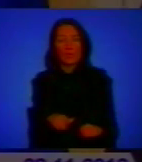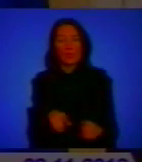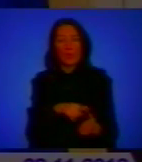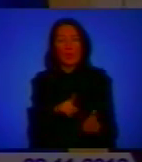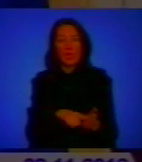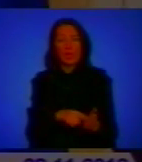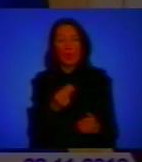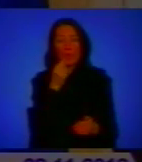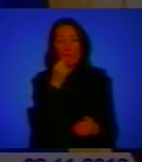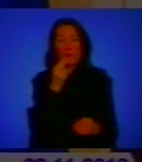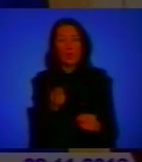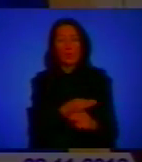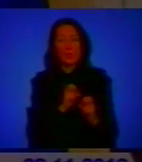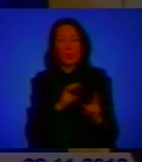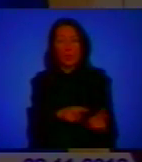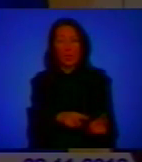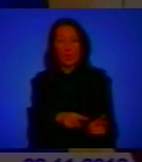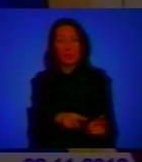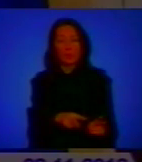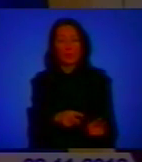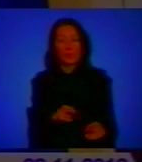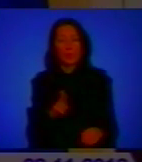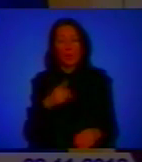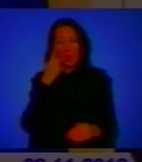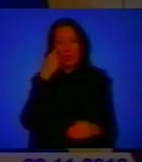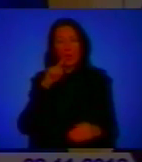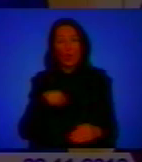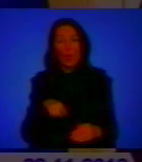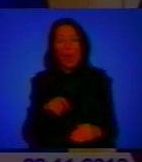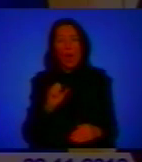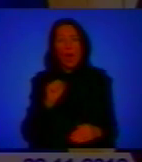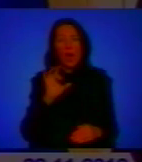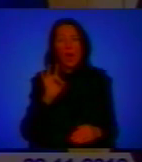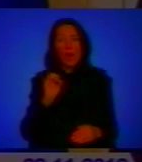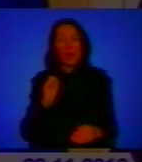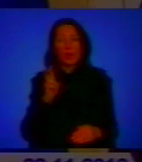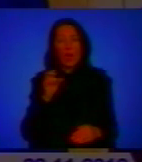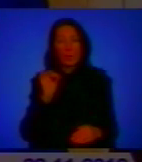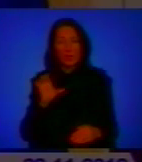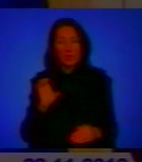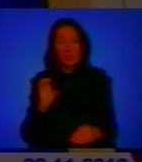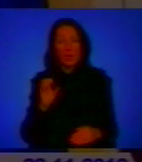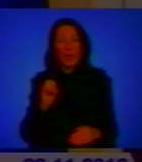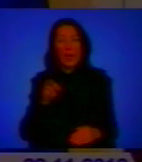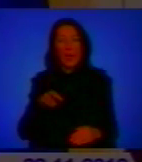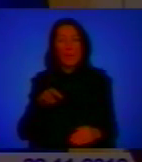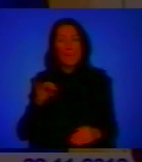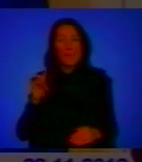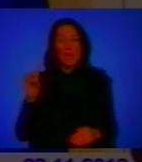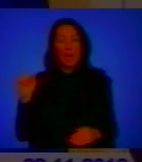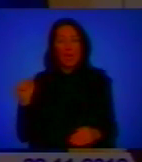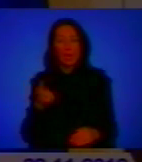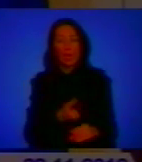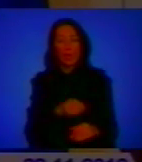питань продовольчої безпеки. Ну, як відомо, Арабські Емірати дуже багато продовольства